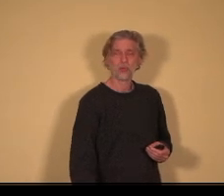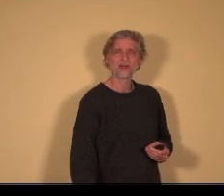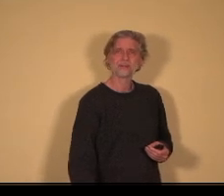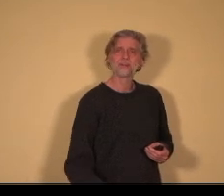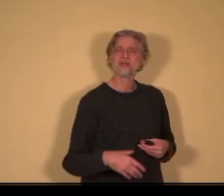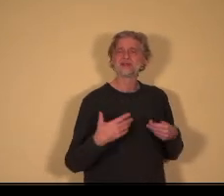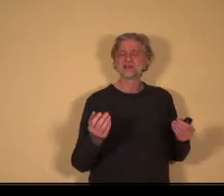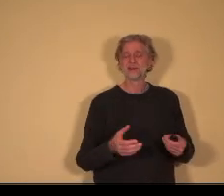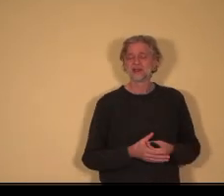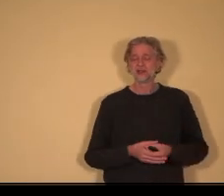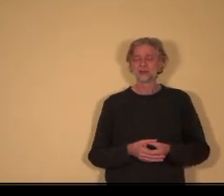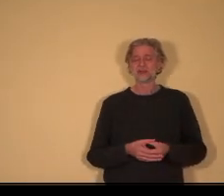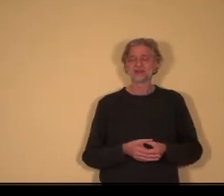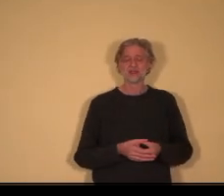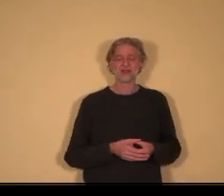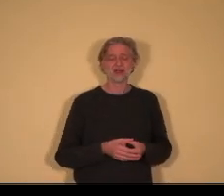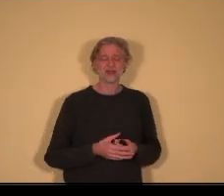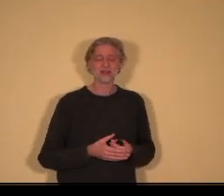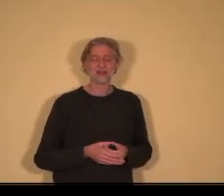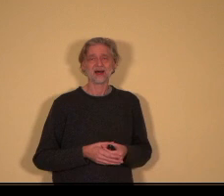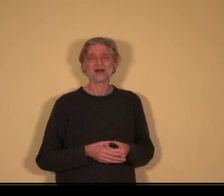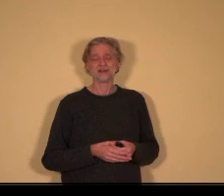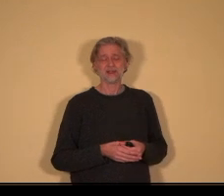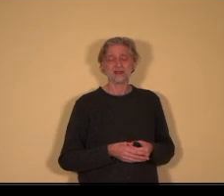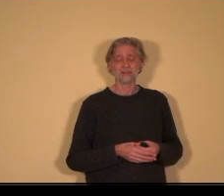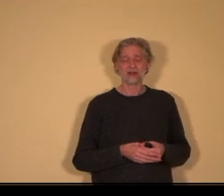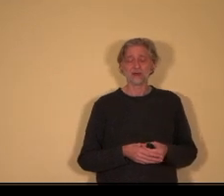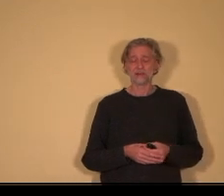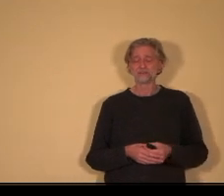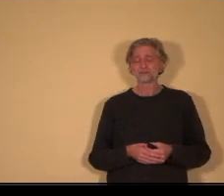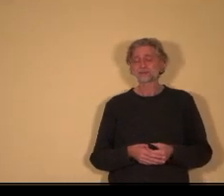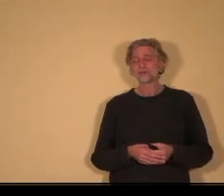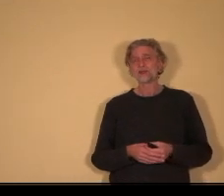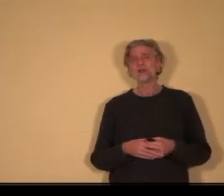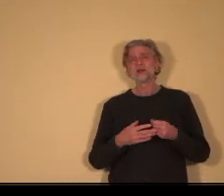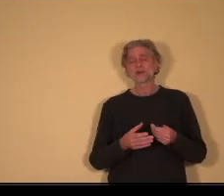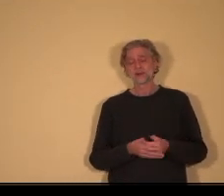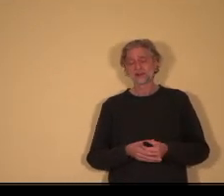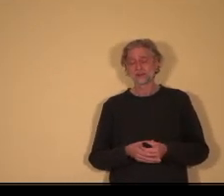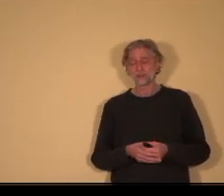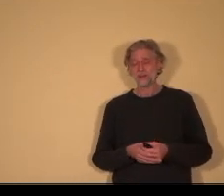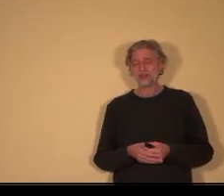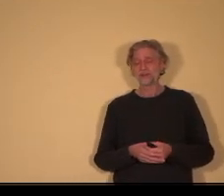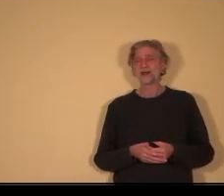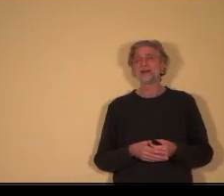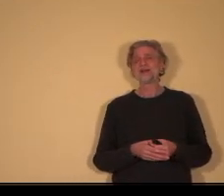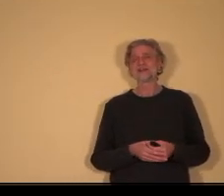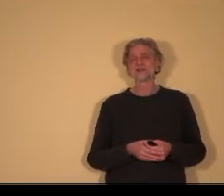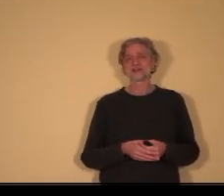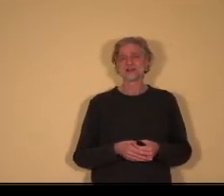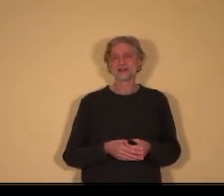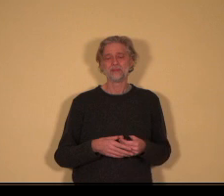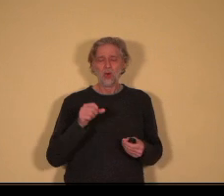in Rot abgebildet sind und die La Niña-Jahre in Blau. Und das Problem hierbei